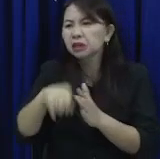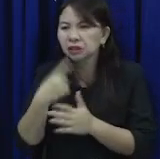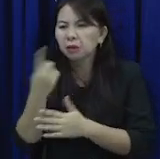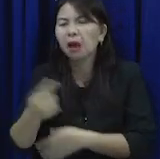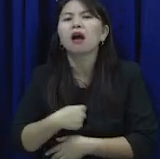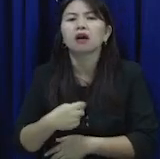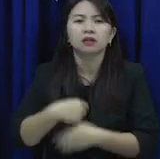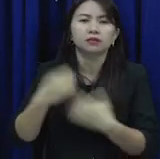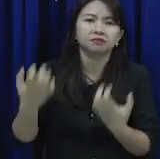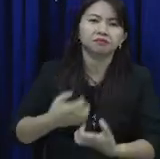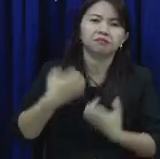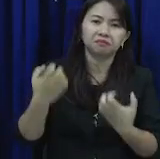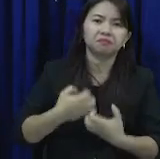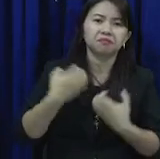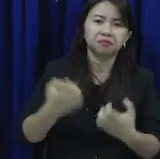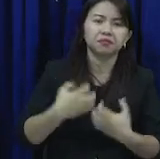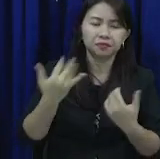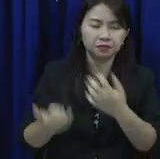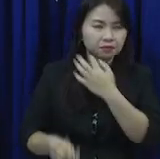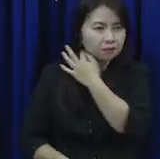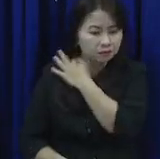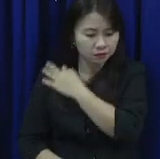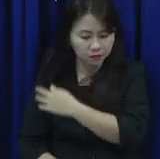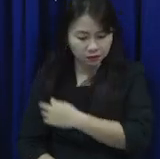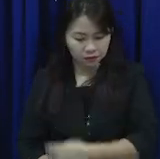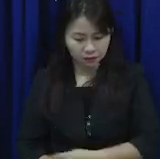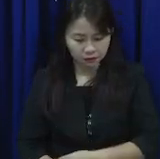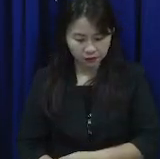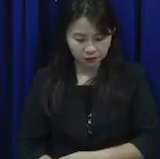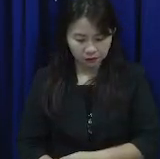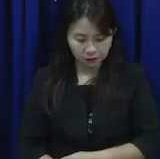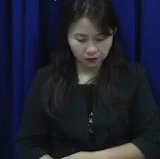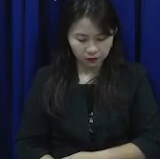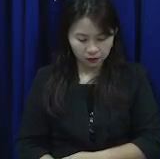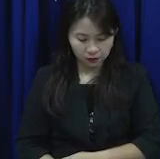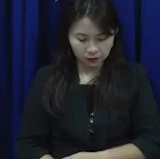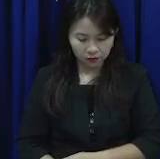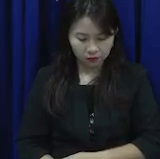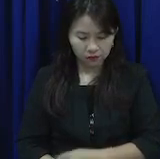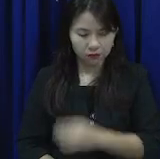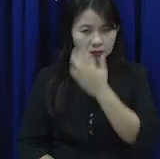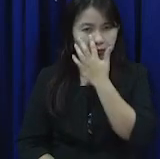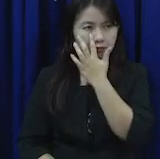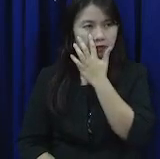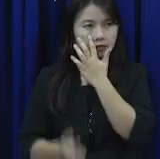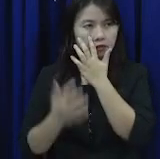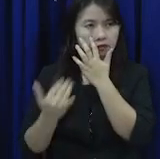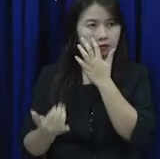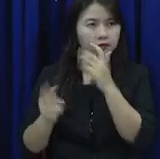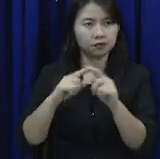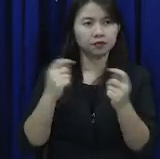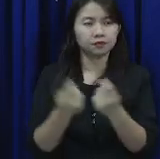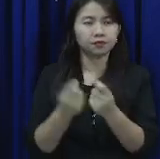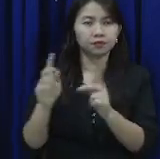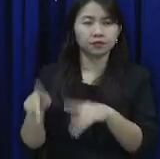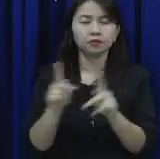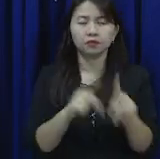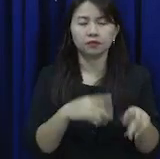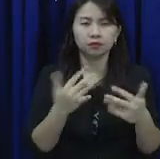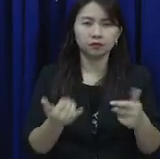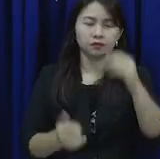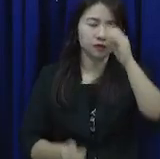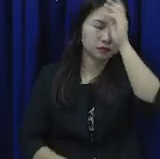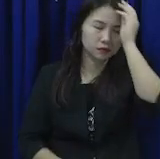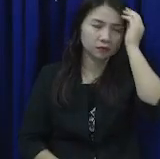lang Enjoy mo lang kaya tingnan mo sir Joo sa mga team preparation ilan sa inyo nakakatanggap o sa mga may may